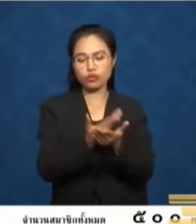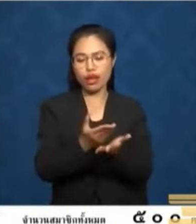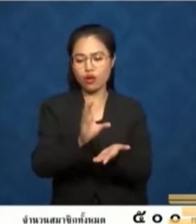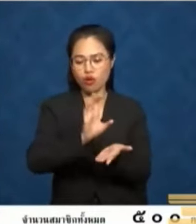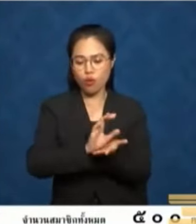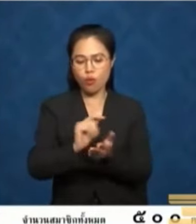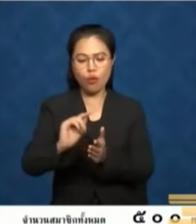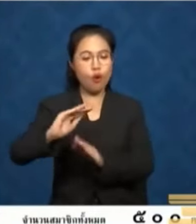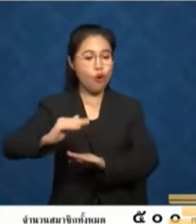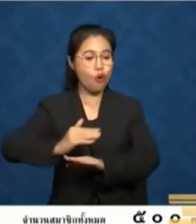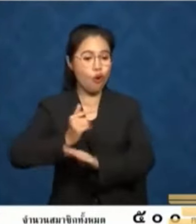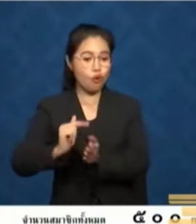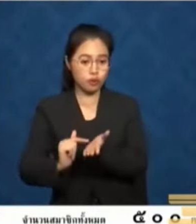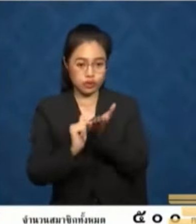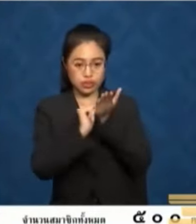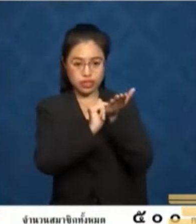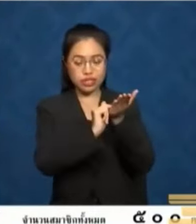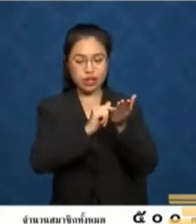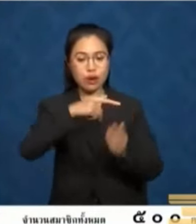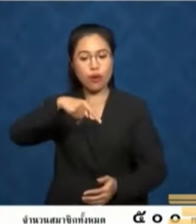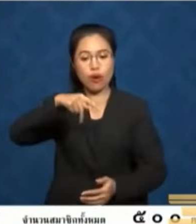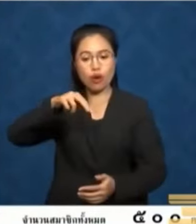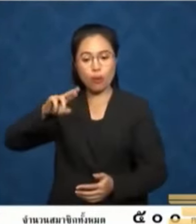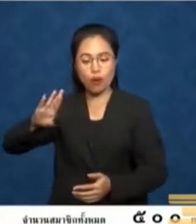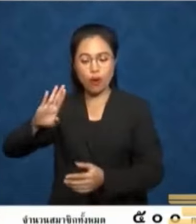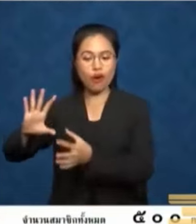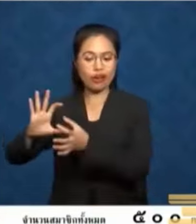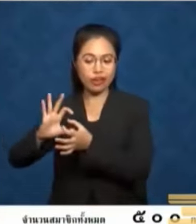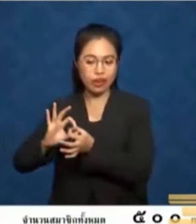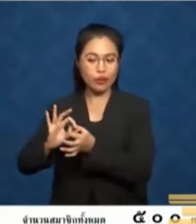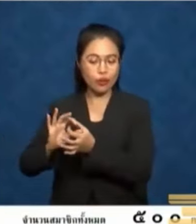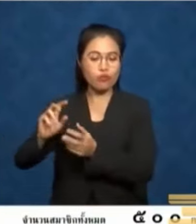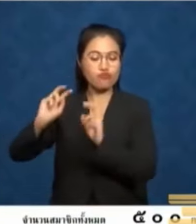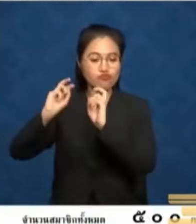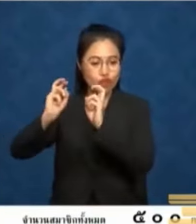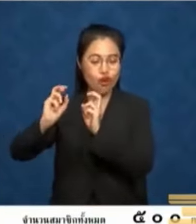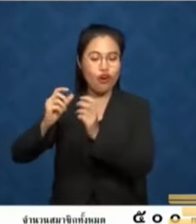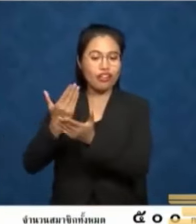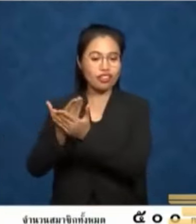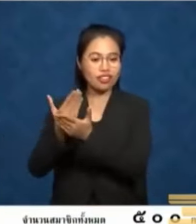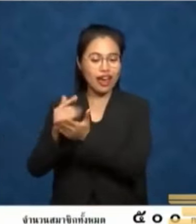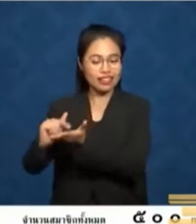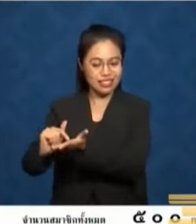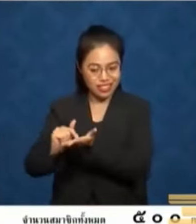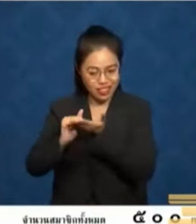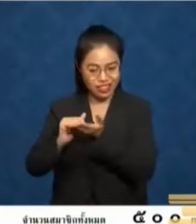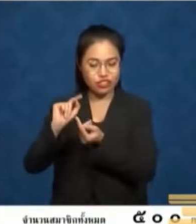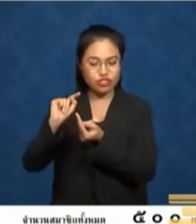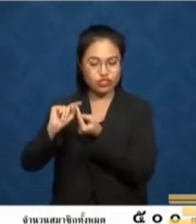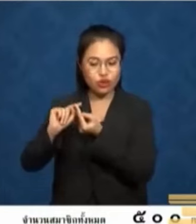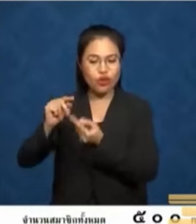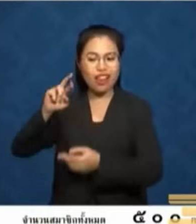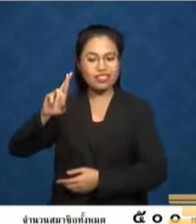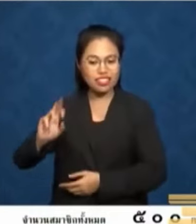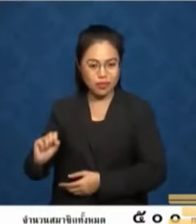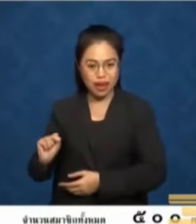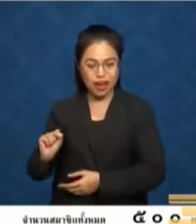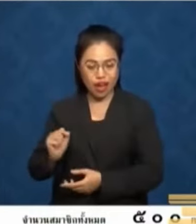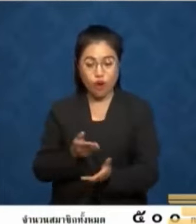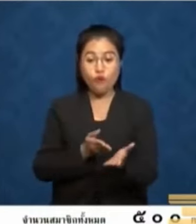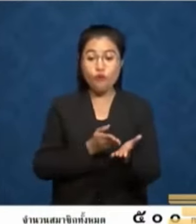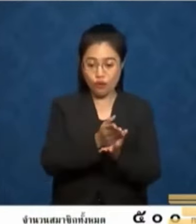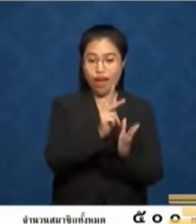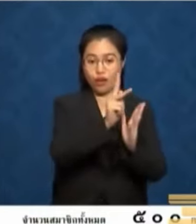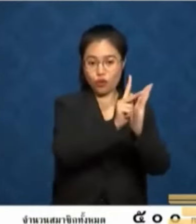ร่างพระราชบัญญัติเกี่ยวด้วยการเงินต่อรัฐสภาโดยฝ่ายนิติบัญญัติเป็นผู้